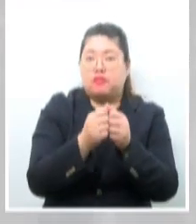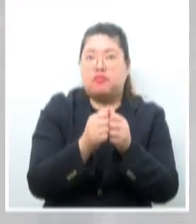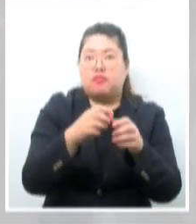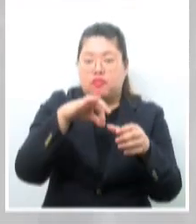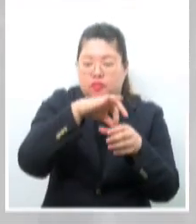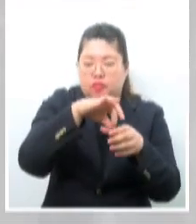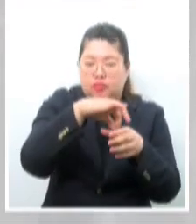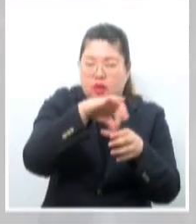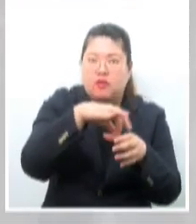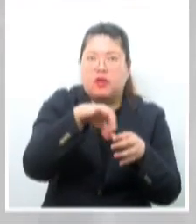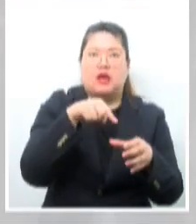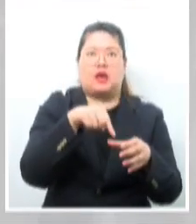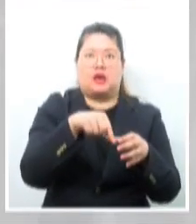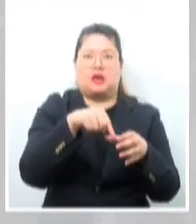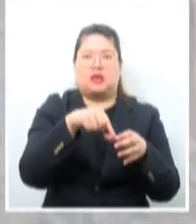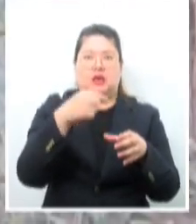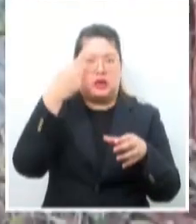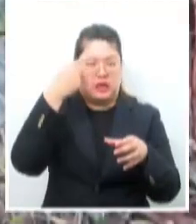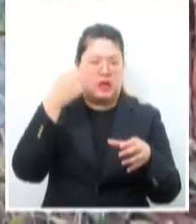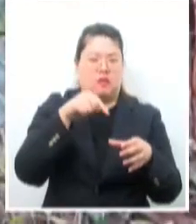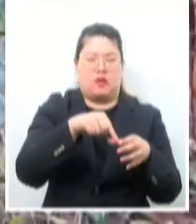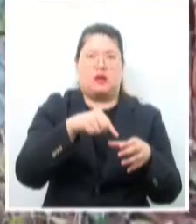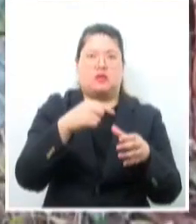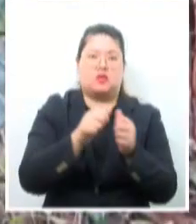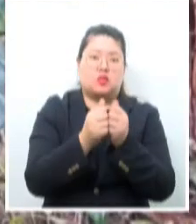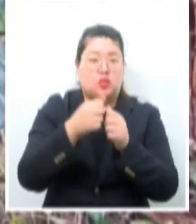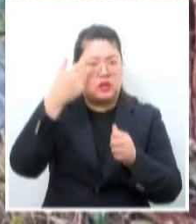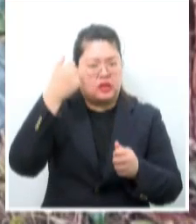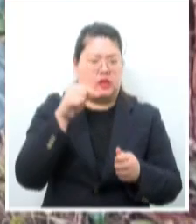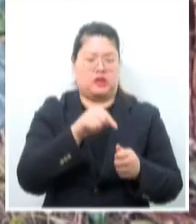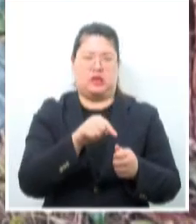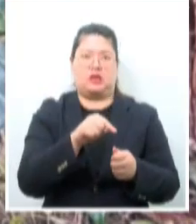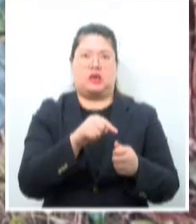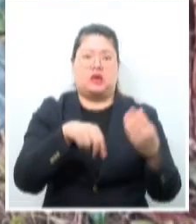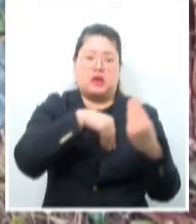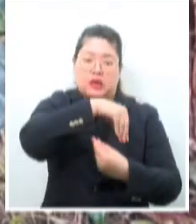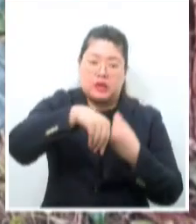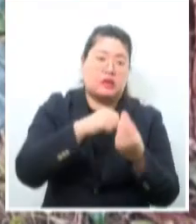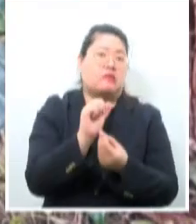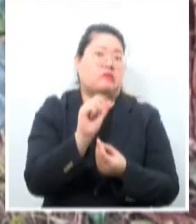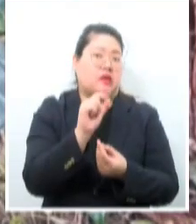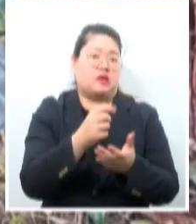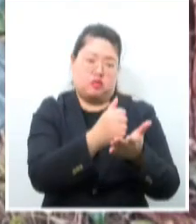าแฟนับว่าเป็นทรัพยากรล้ำค่าคู่ป่าน่านซึ่งเป็นพืชเศรษฐกิจที่อยู่คู่กับผืนป่า